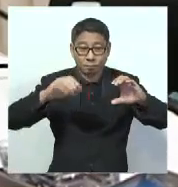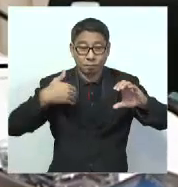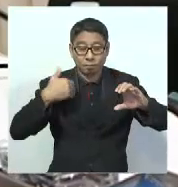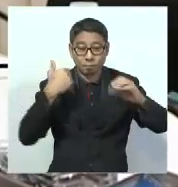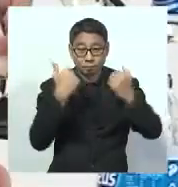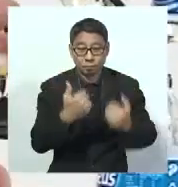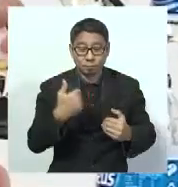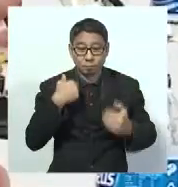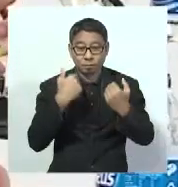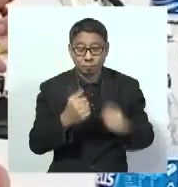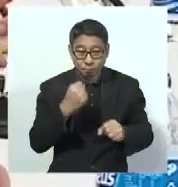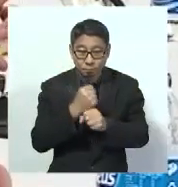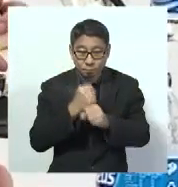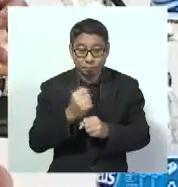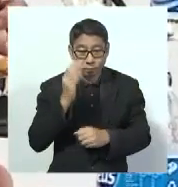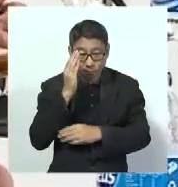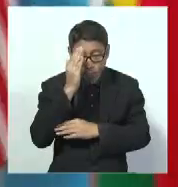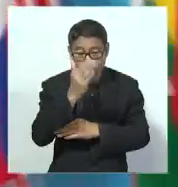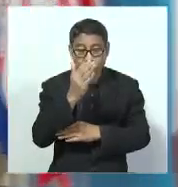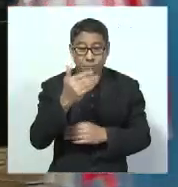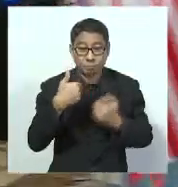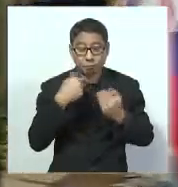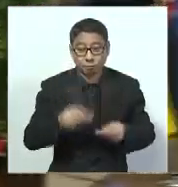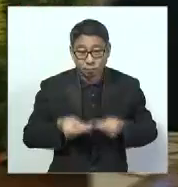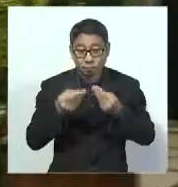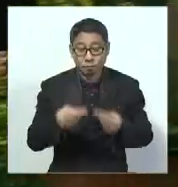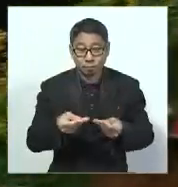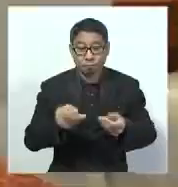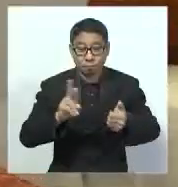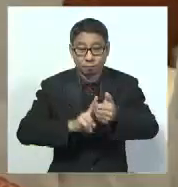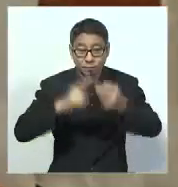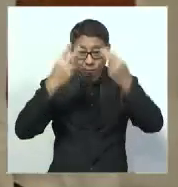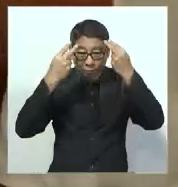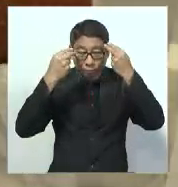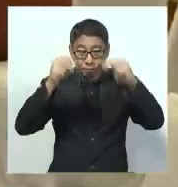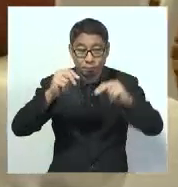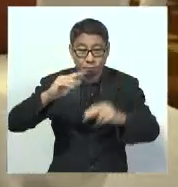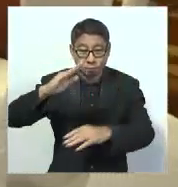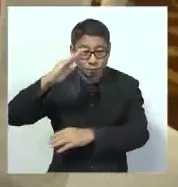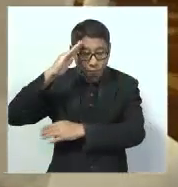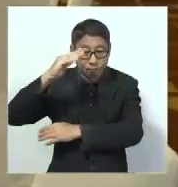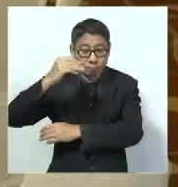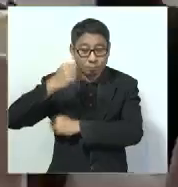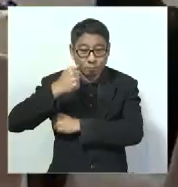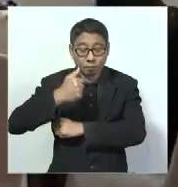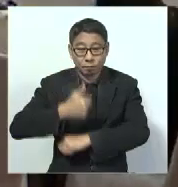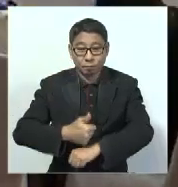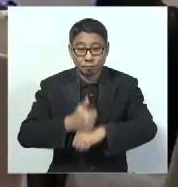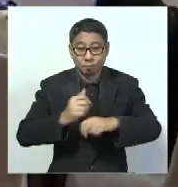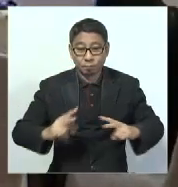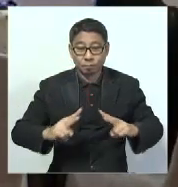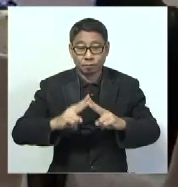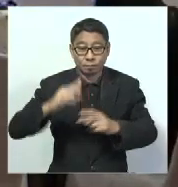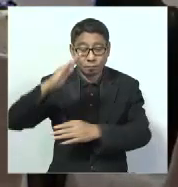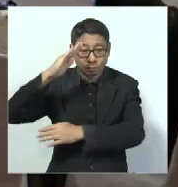ม.คณะรัฐมนตรียังเดินหน้าต่อไปนะครับวันนี้ท่านนายกก็มอบหมายให้พลเอกประวิตรวงษ์สุวรรณรองนายกรัฐมนตรีและรัฐมนต